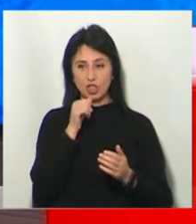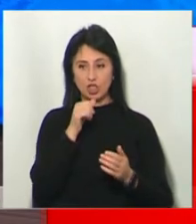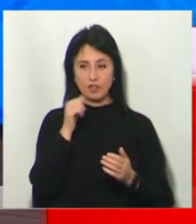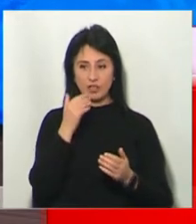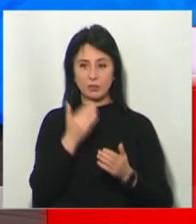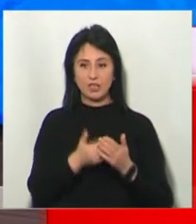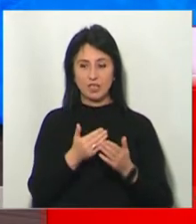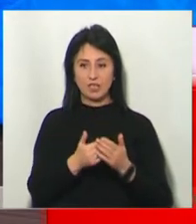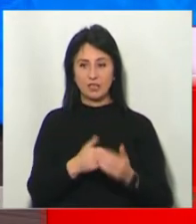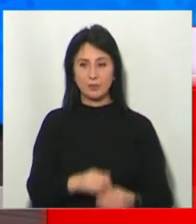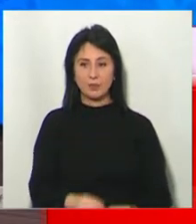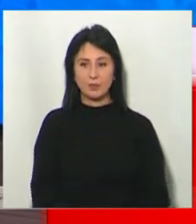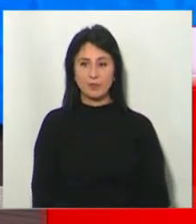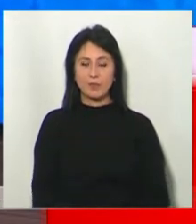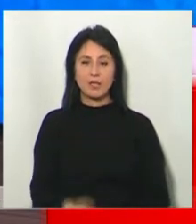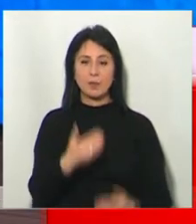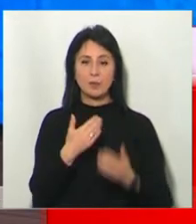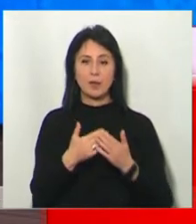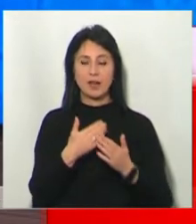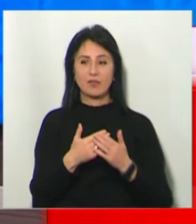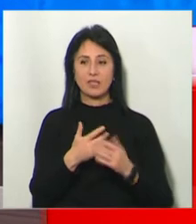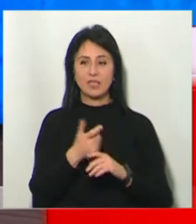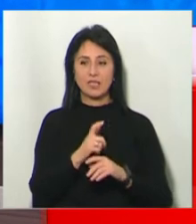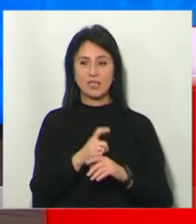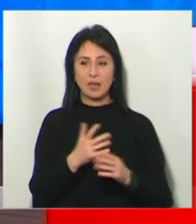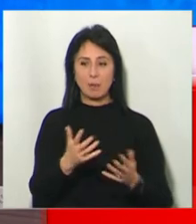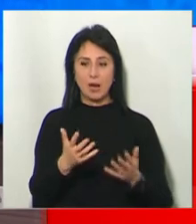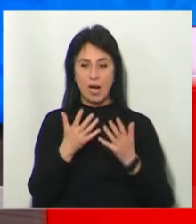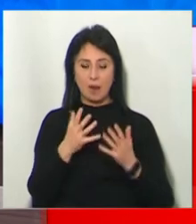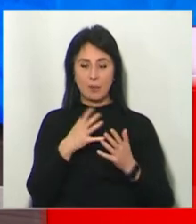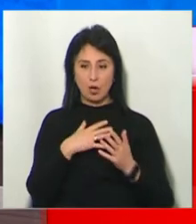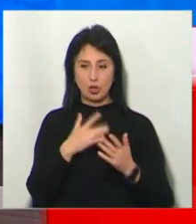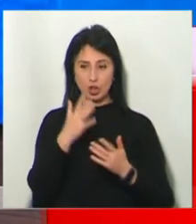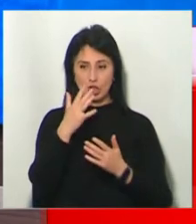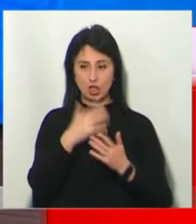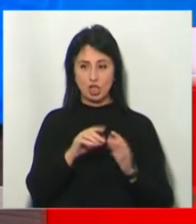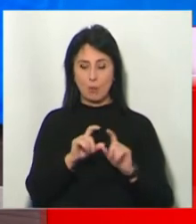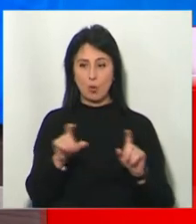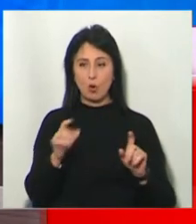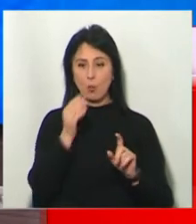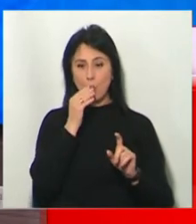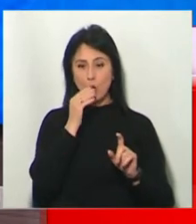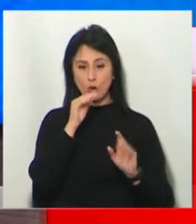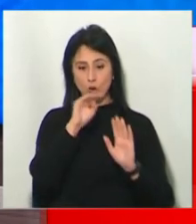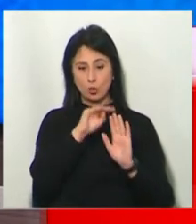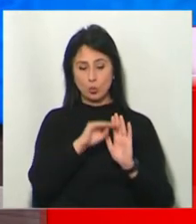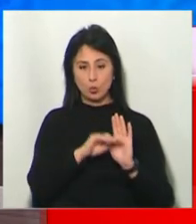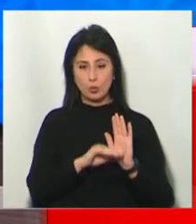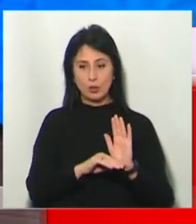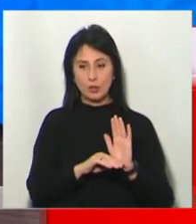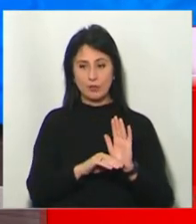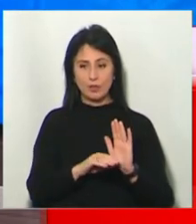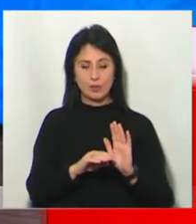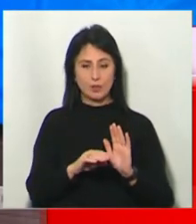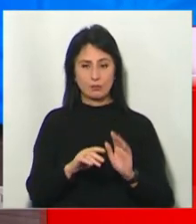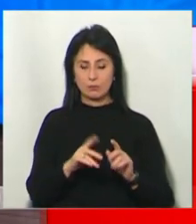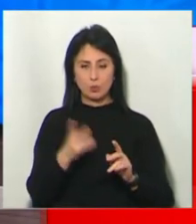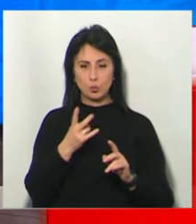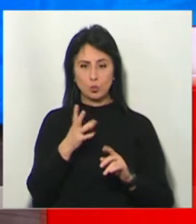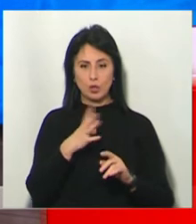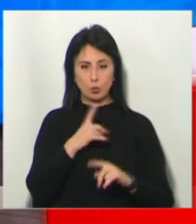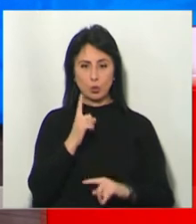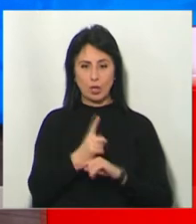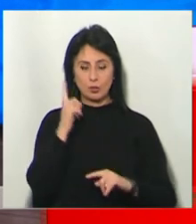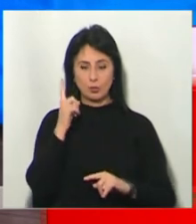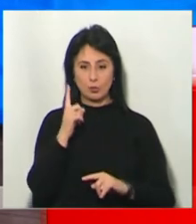ჩარშანდელი რეკომენდაციებისაგან. Მაგალითად, ძალიან კაფიოდ იყო ჩამოყალიბებული პროდუქტების ნუსხა, რომელიც კატეგორიულად უნდა